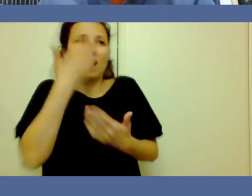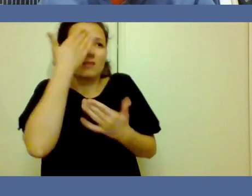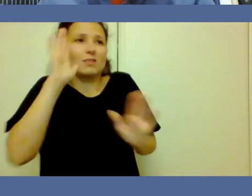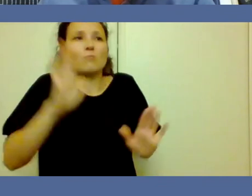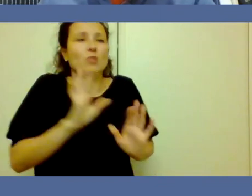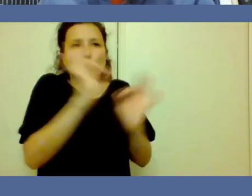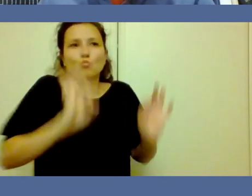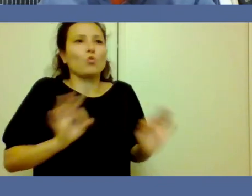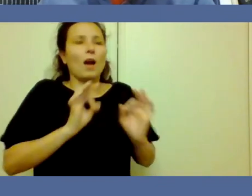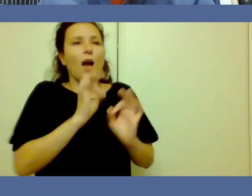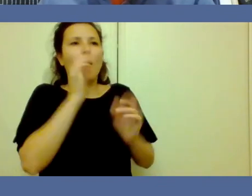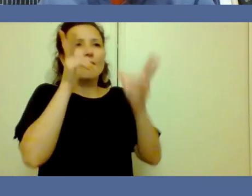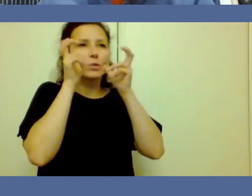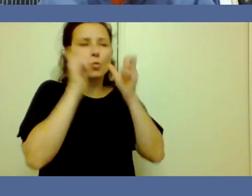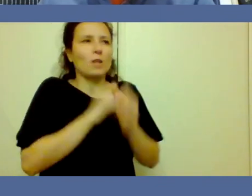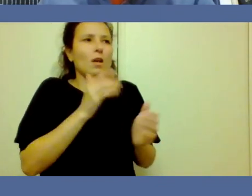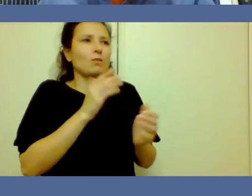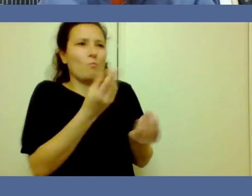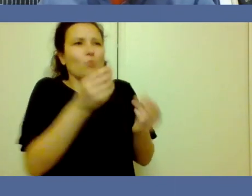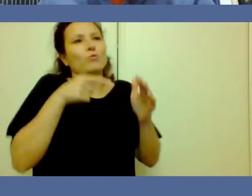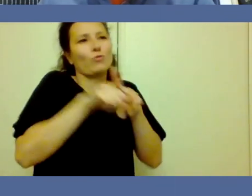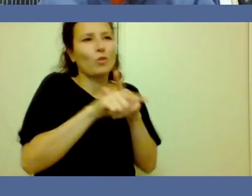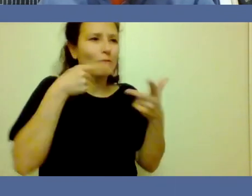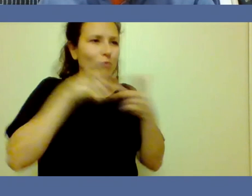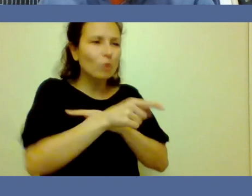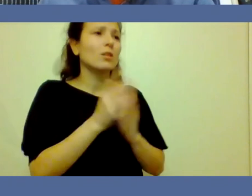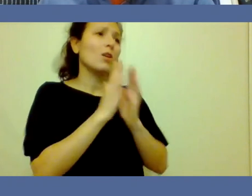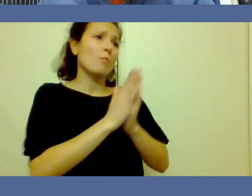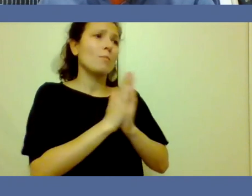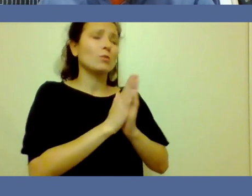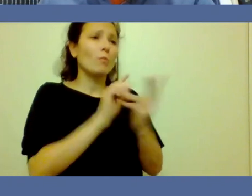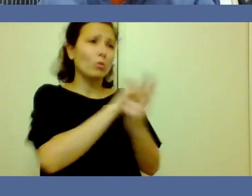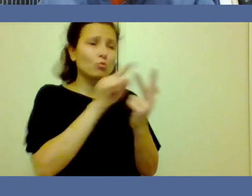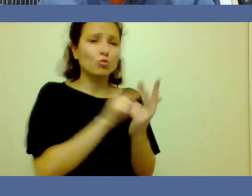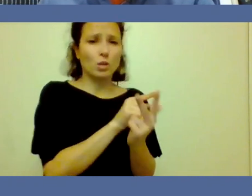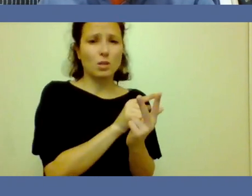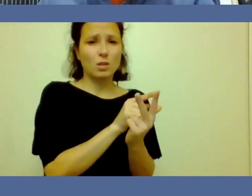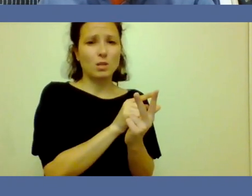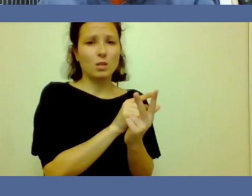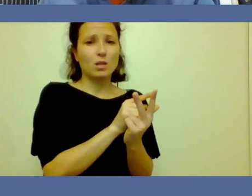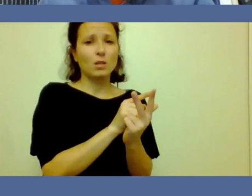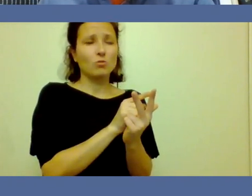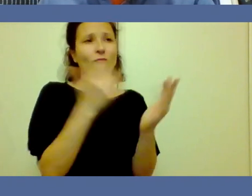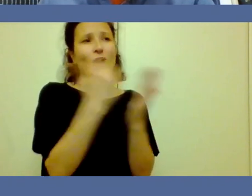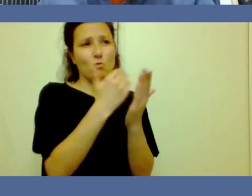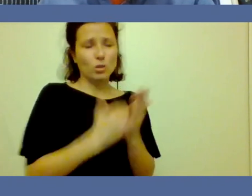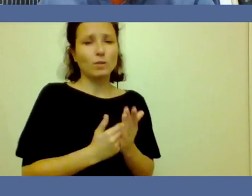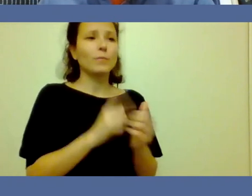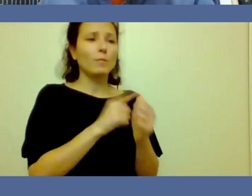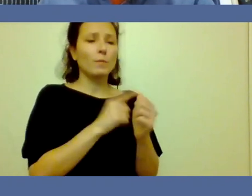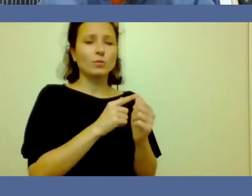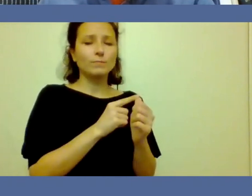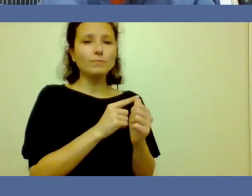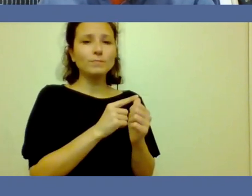sztukach wizualnych, to po co mam się wtrącać? Poprosiłam tylko o żeby spełnili trzy warunki, czyli po pierwsze, żeby